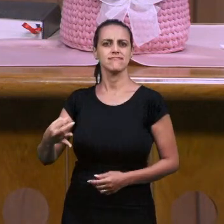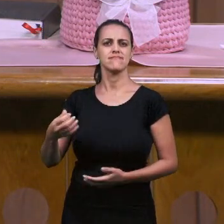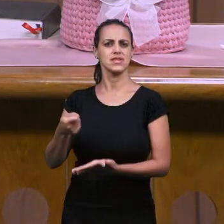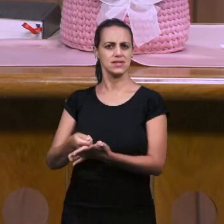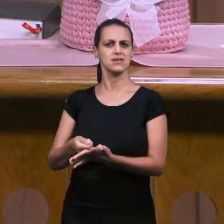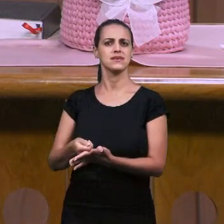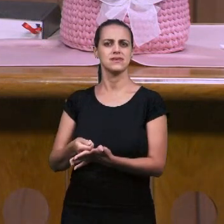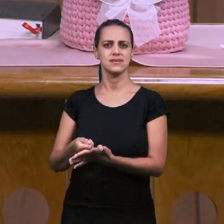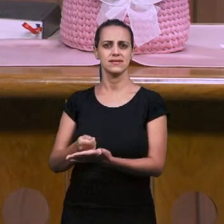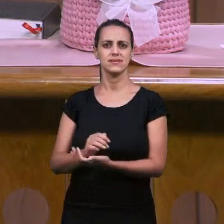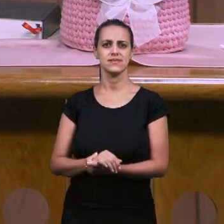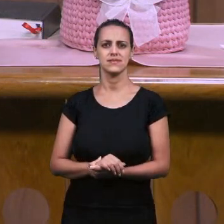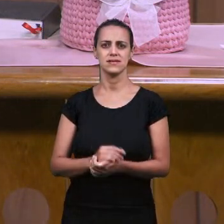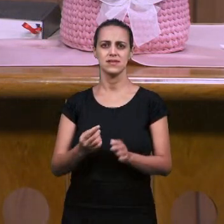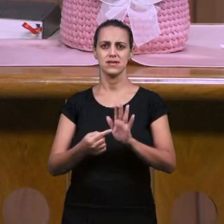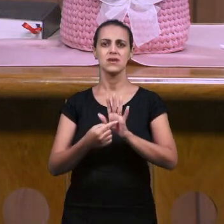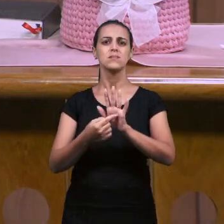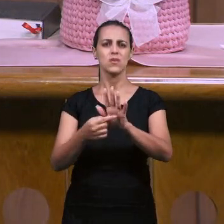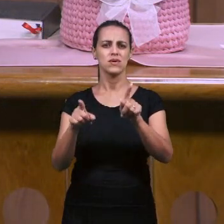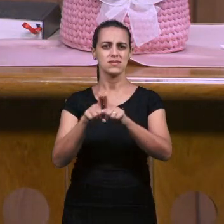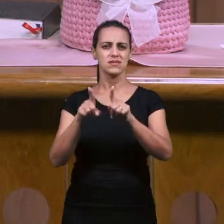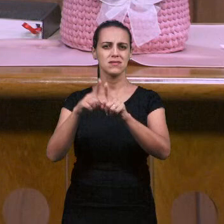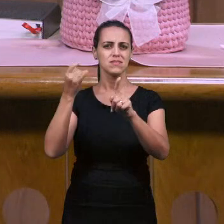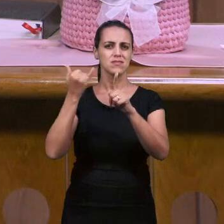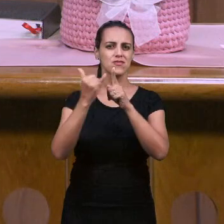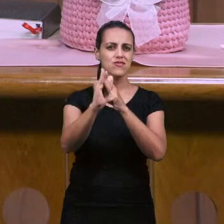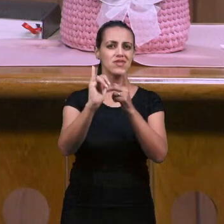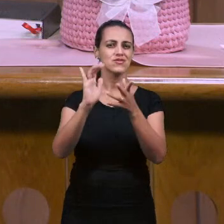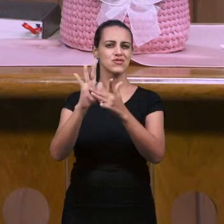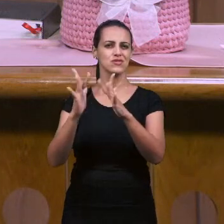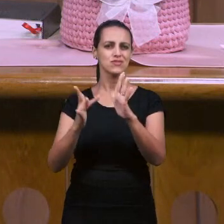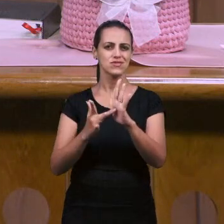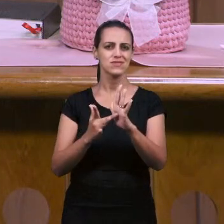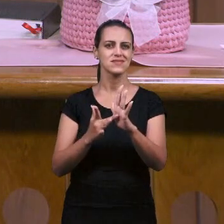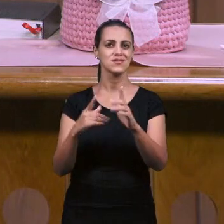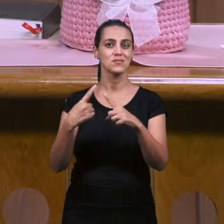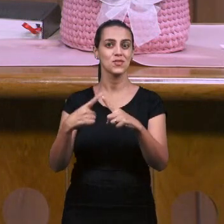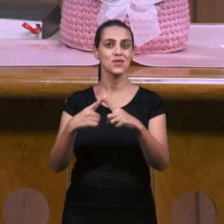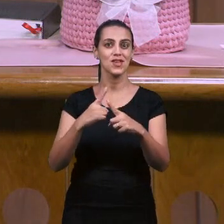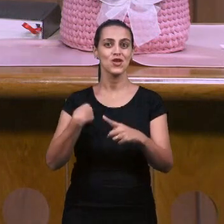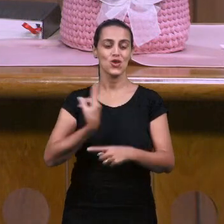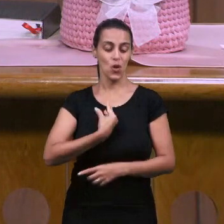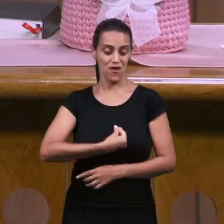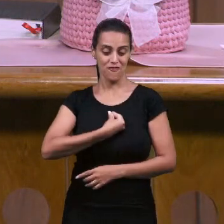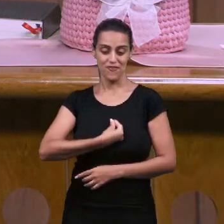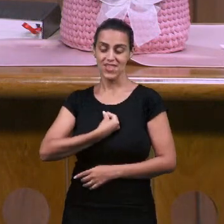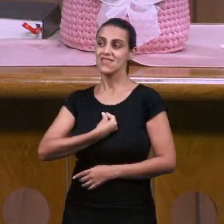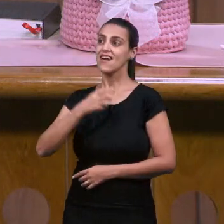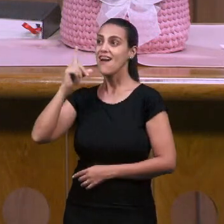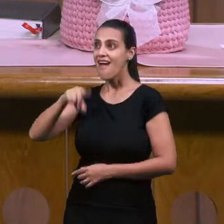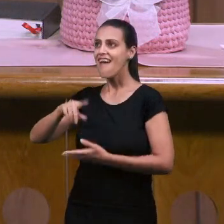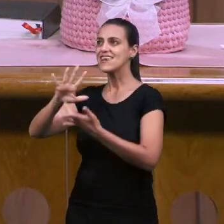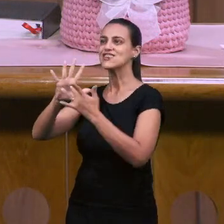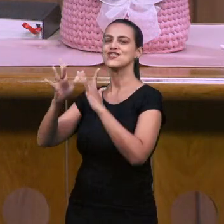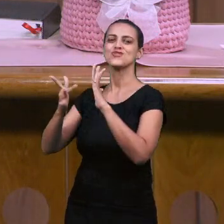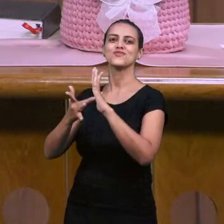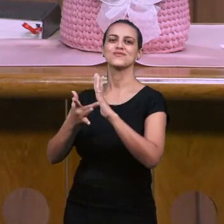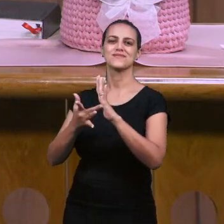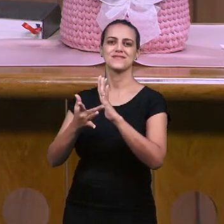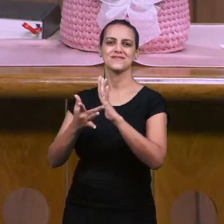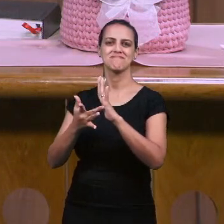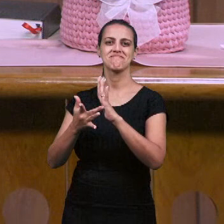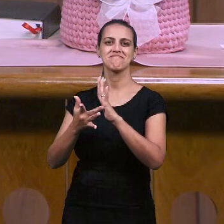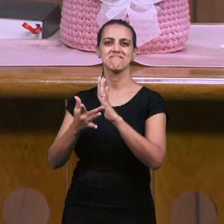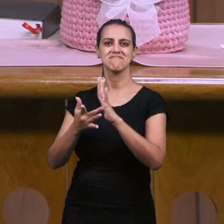prophétiquement à propos du Seigneur Jésus. C'est en Jésus que l'Église vit. Elle vit pour Jésus.